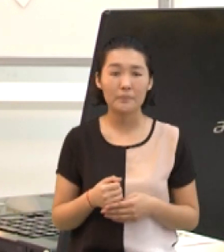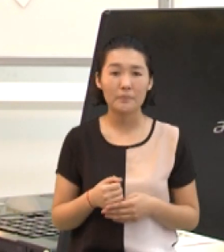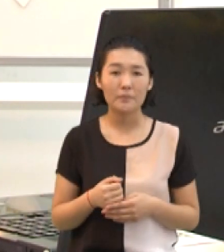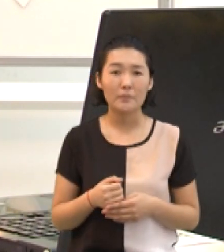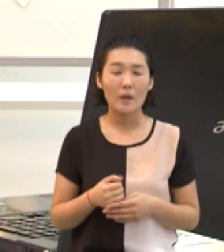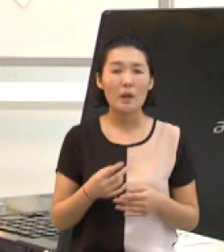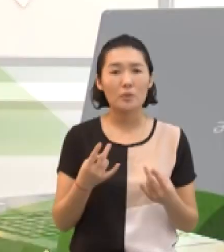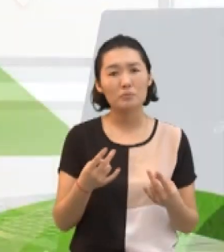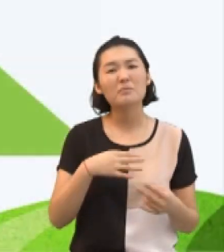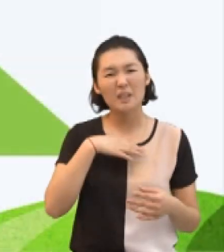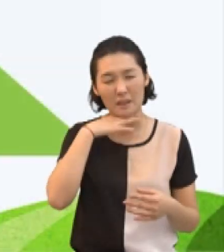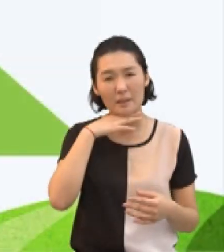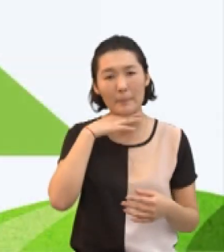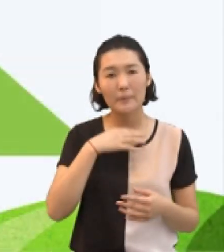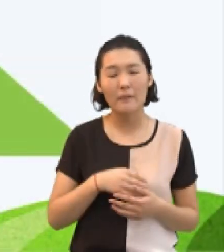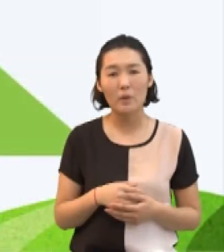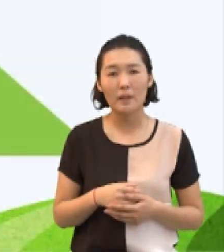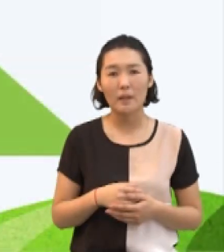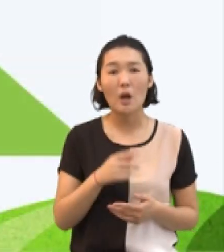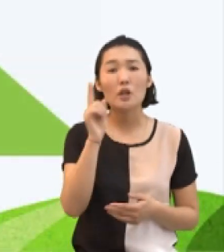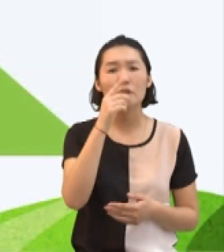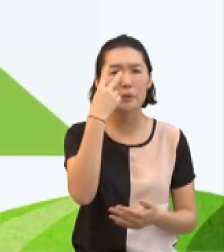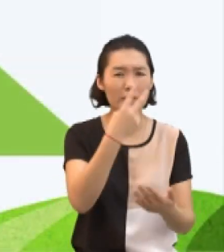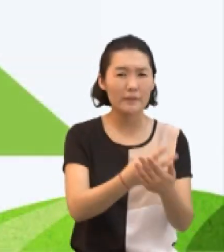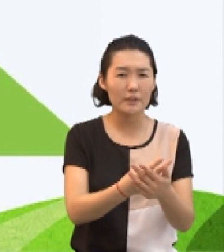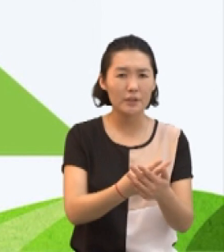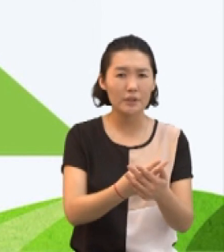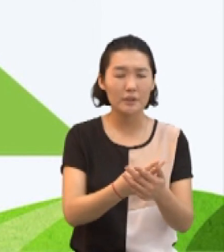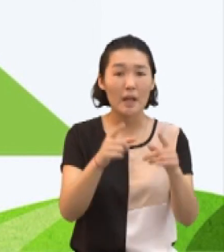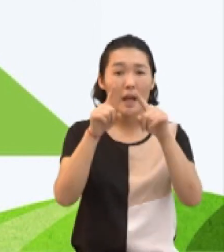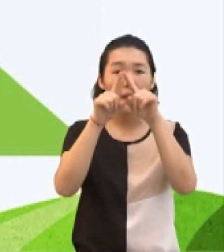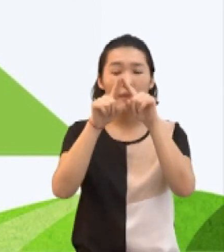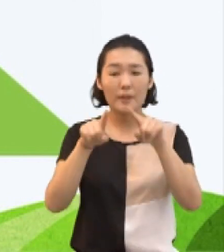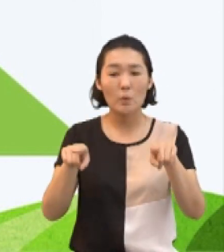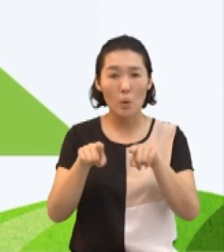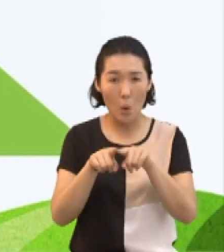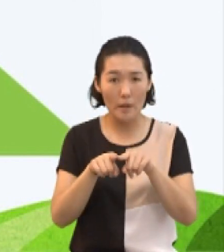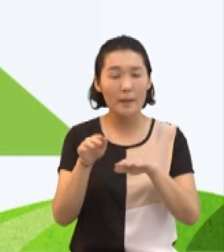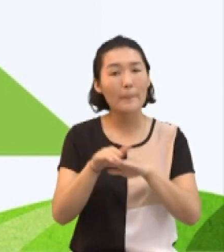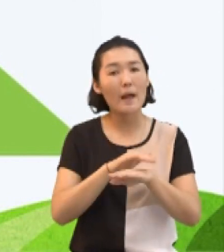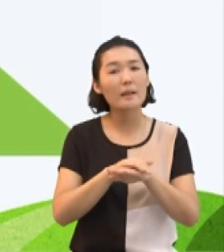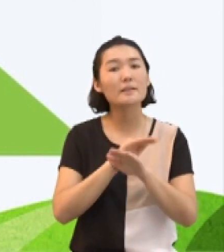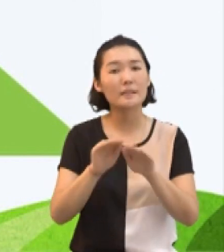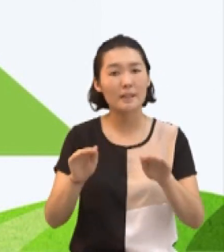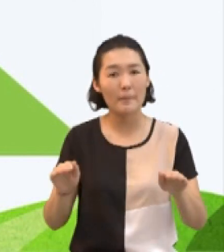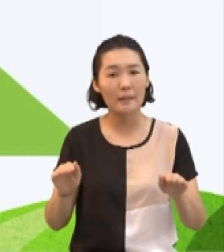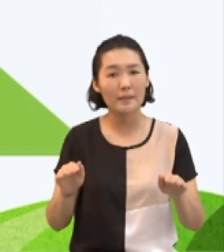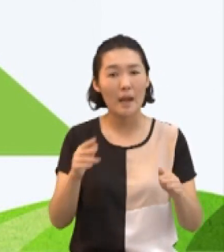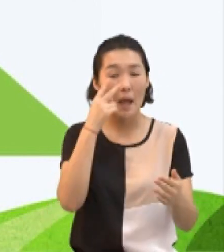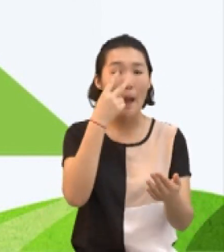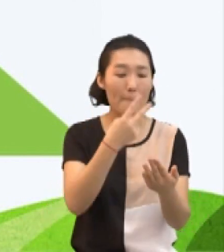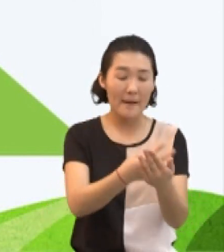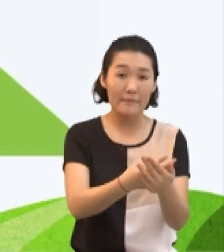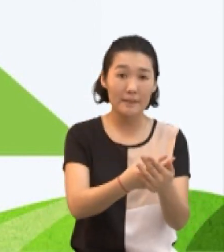и довольно. Что ты видишь? Треугольник. Молодцы, ребята. Мы видим перед